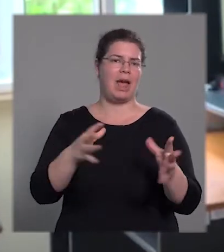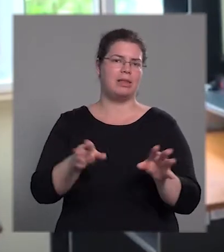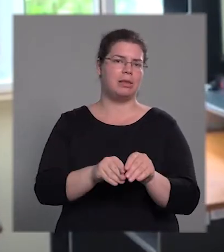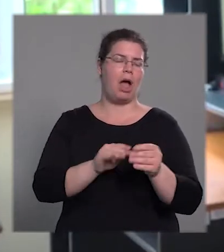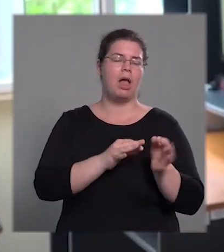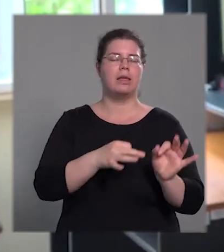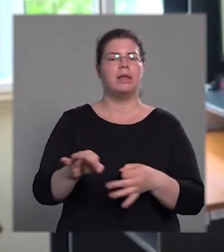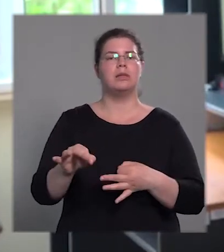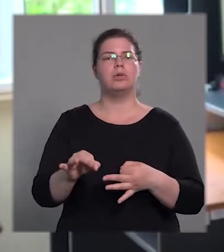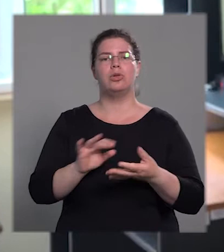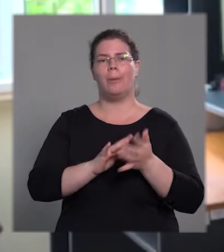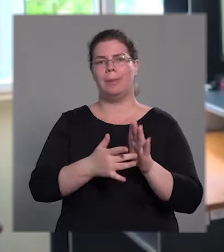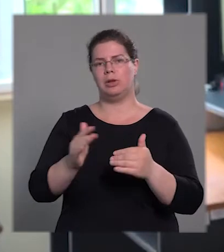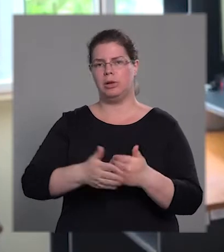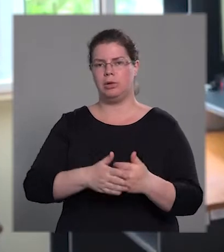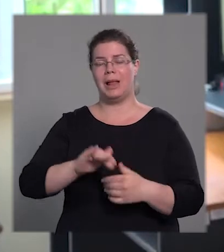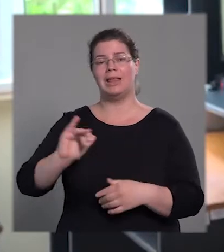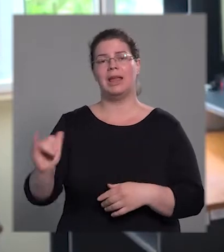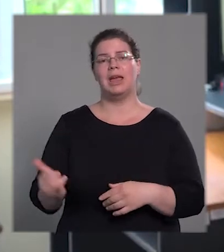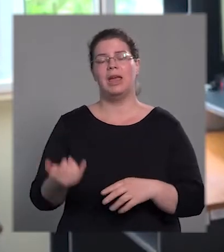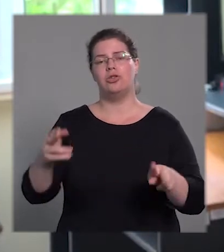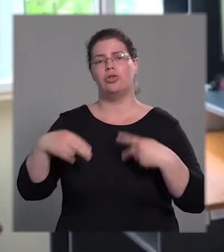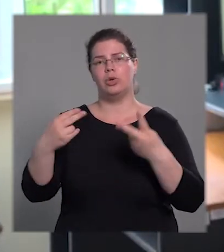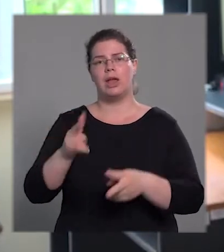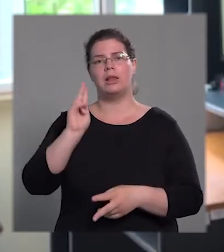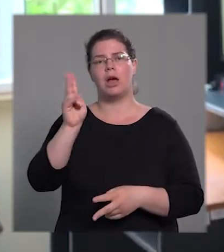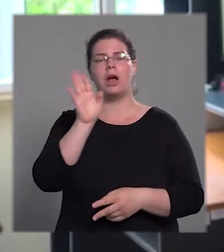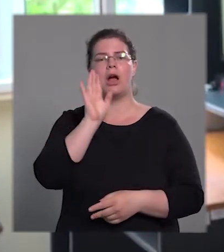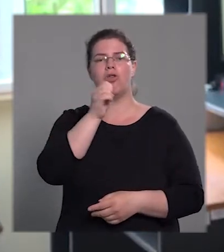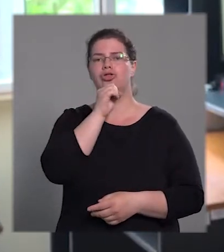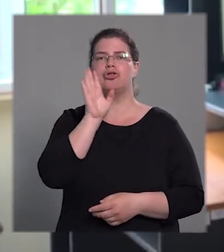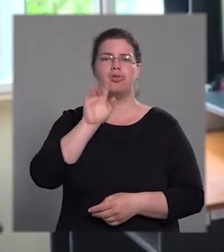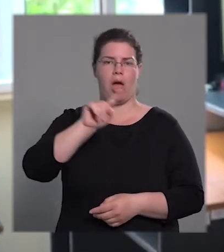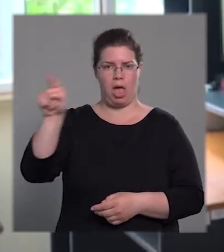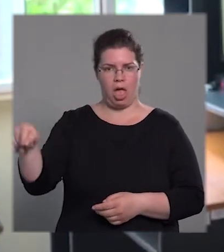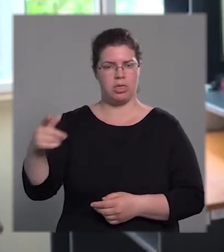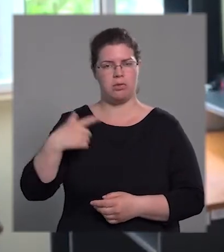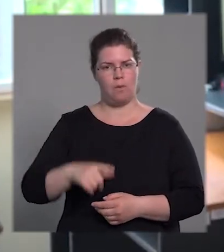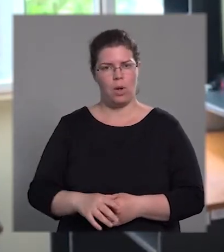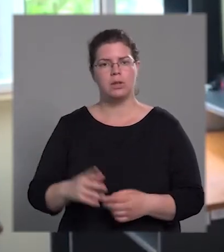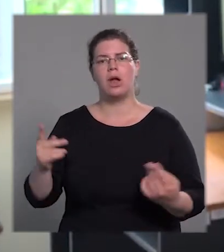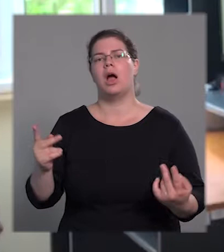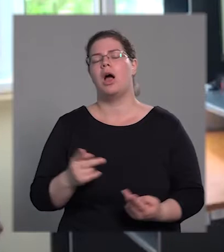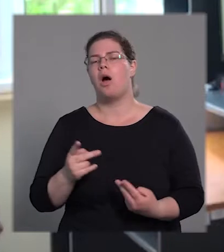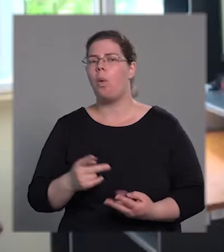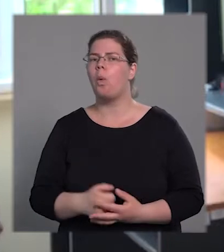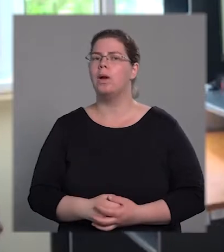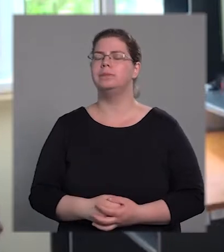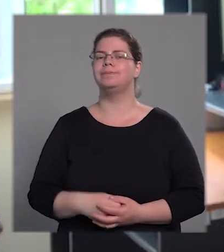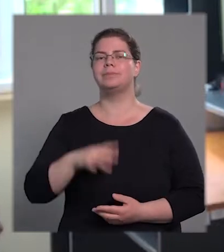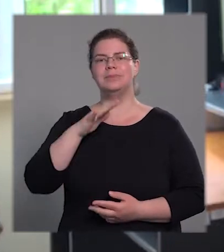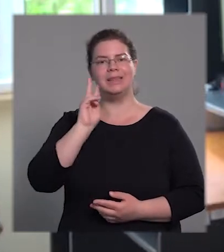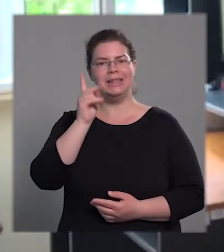bemutatkozó mellett, és utána pedig Kassán jártunk, ahol a